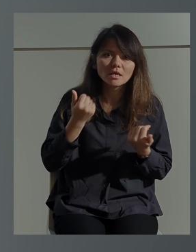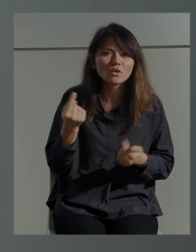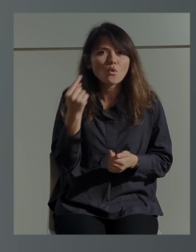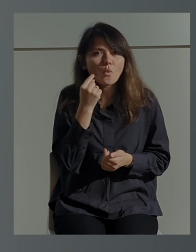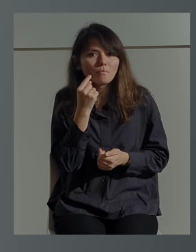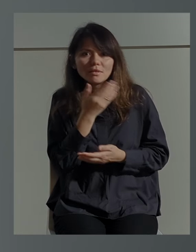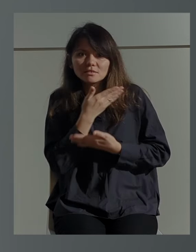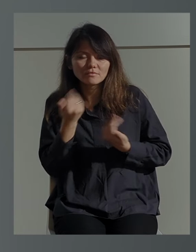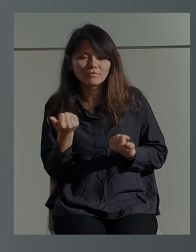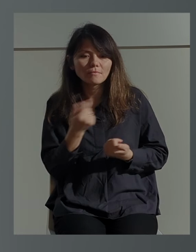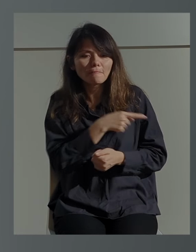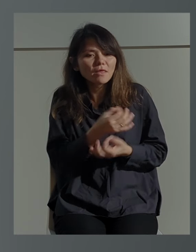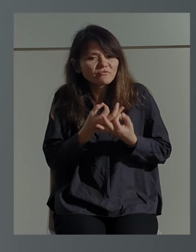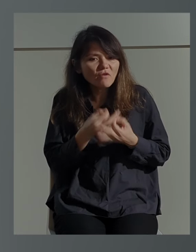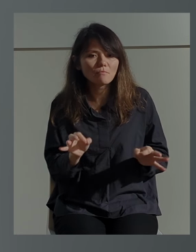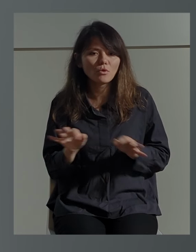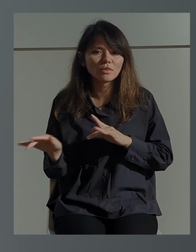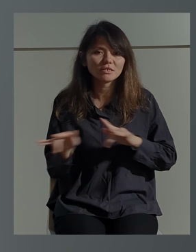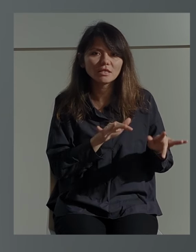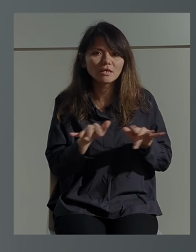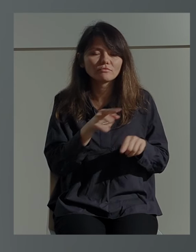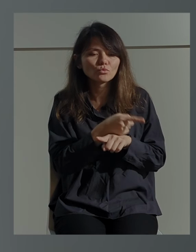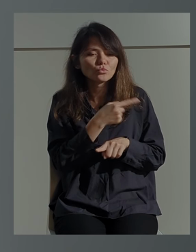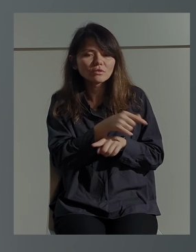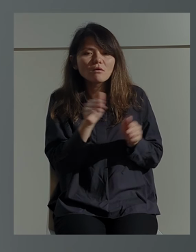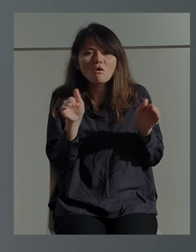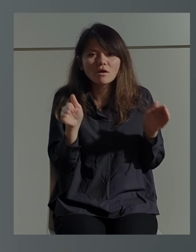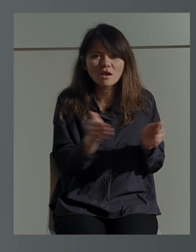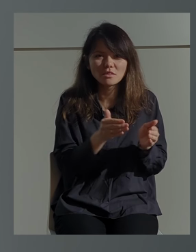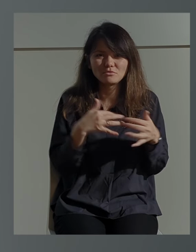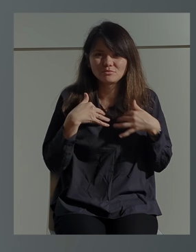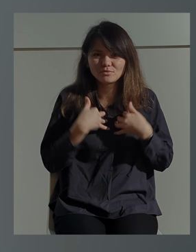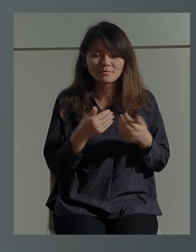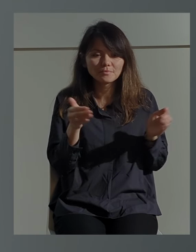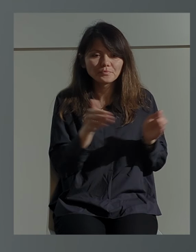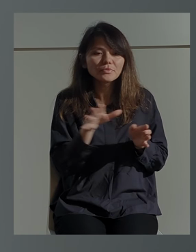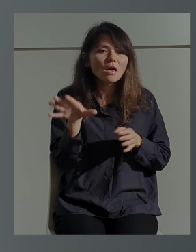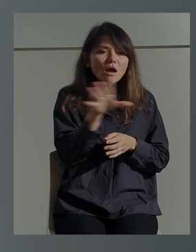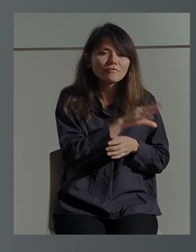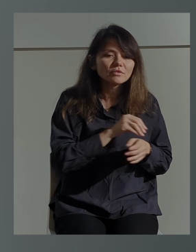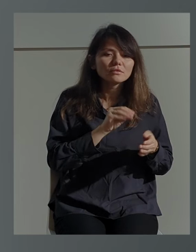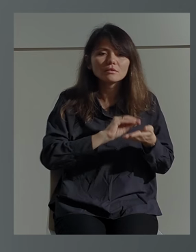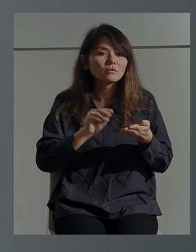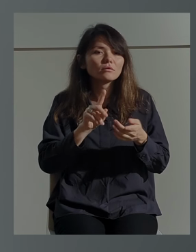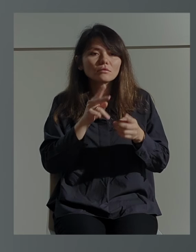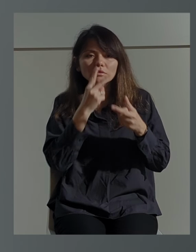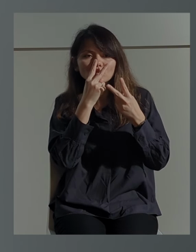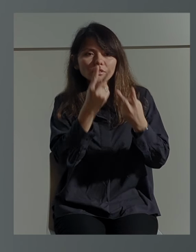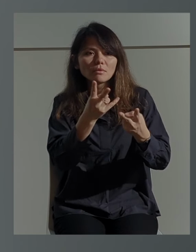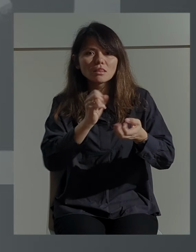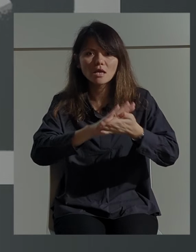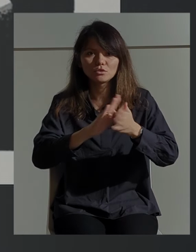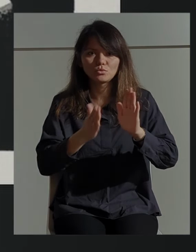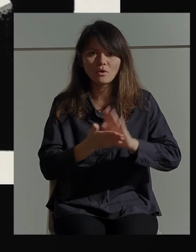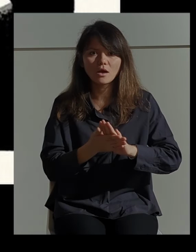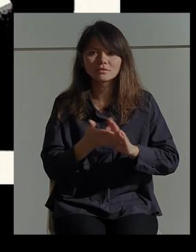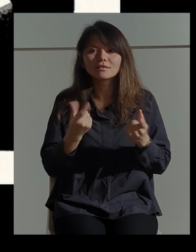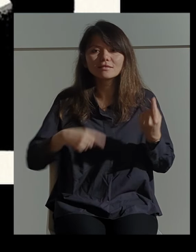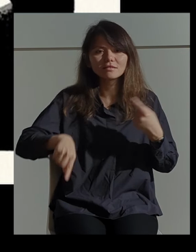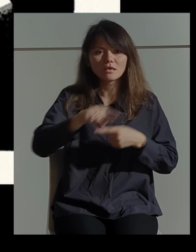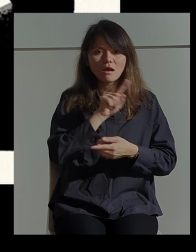действий в Свободе действий они уныло ограничены все Размышления устремлены на ситуацию в которой они оказываются и кавка